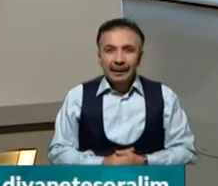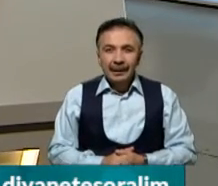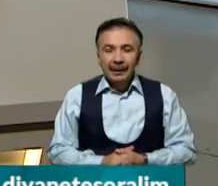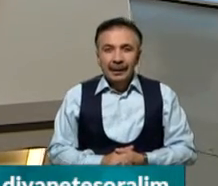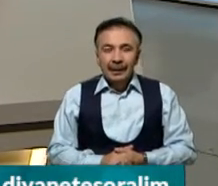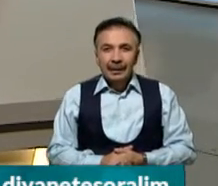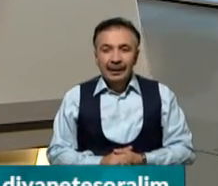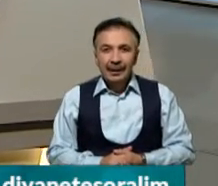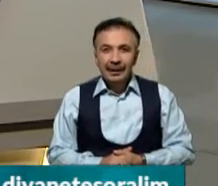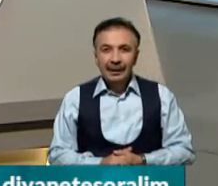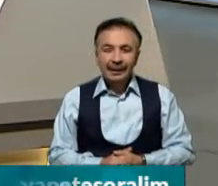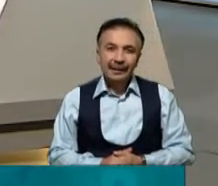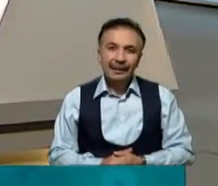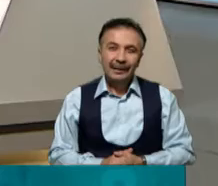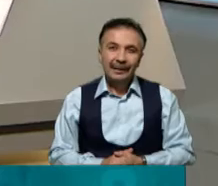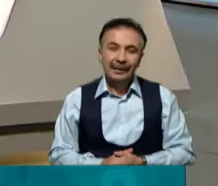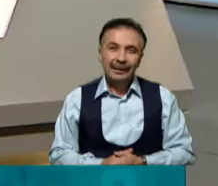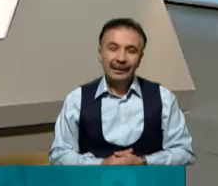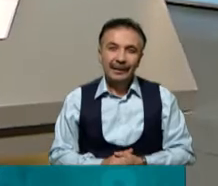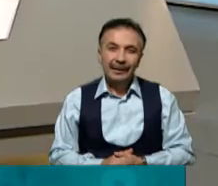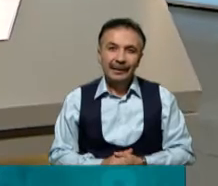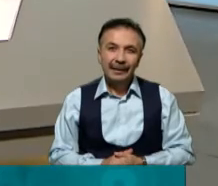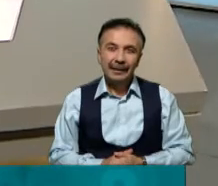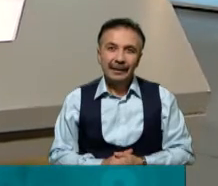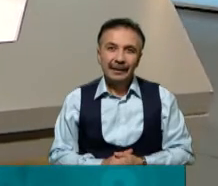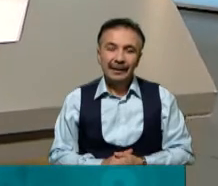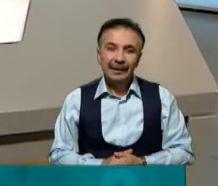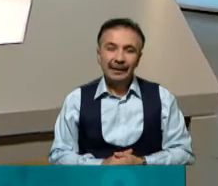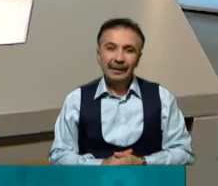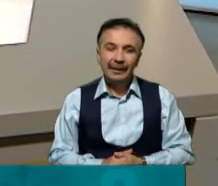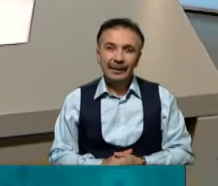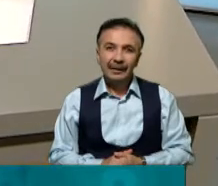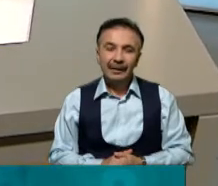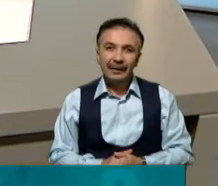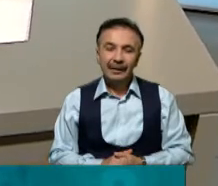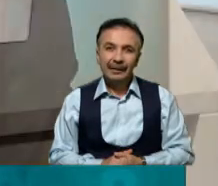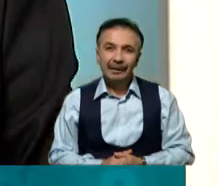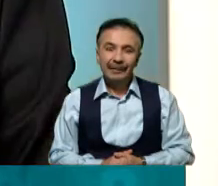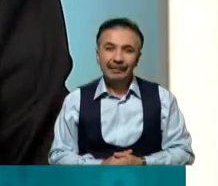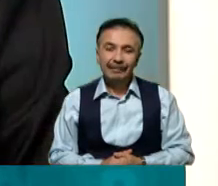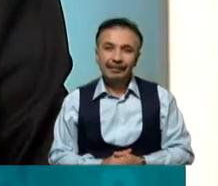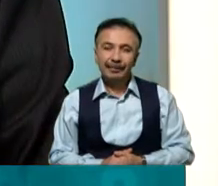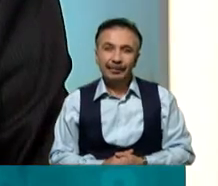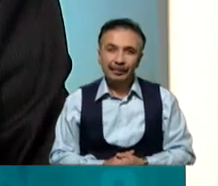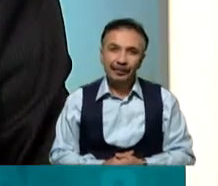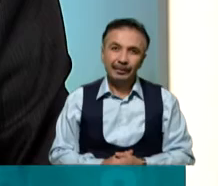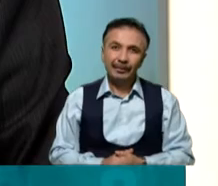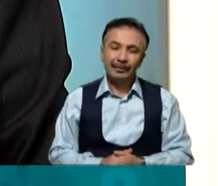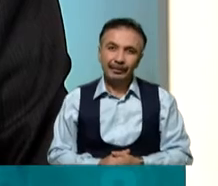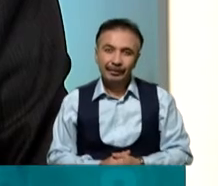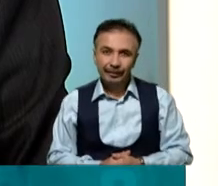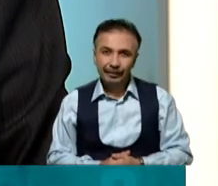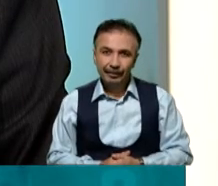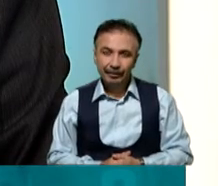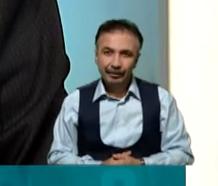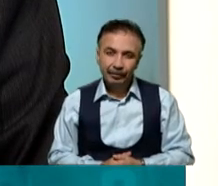aralarında muhabbet vardır, sevgi vardır arzu falan. Eder. Ama biz dini açıdan böyle bir vasiyetin bağlayıcılığının olmadığını ifade etmek